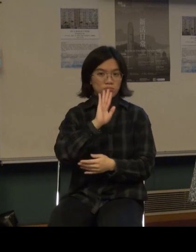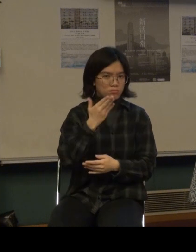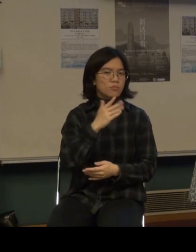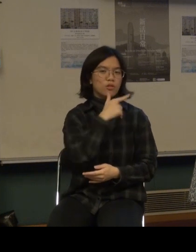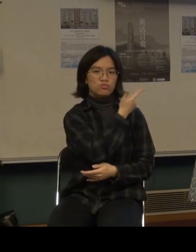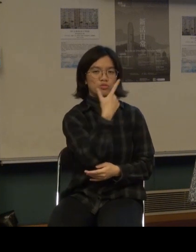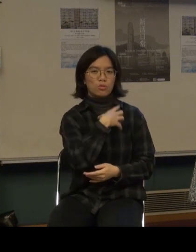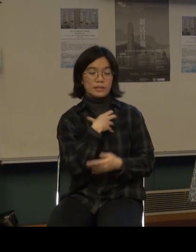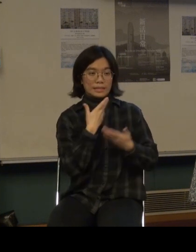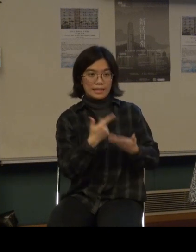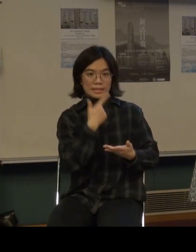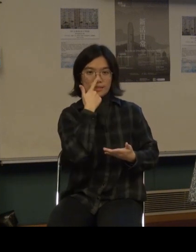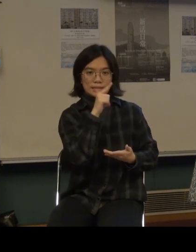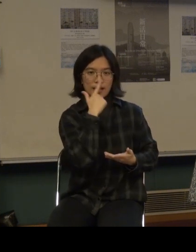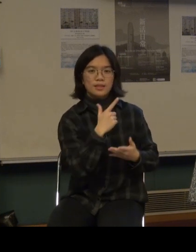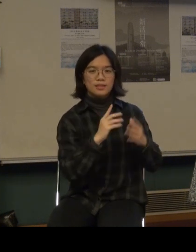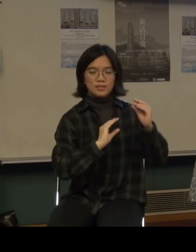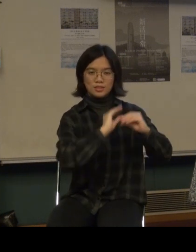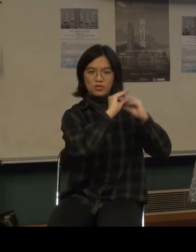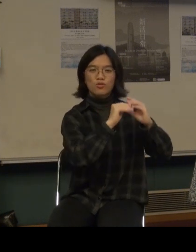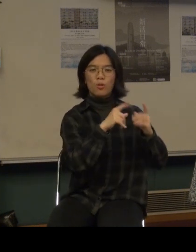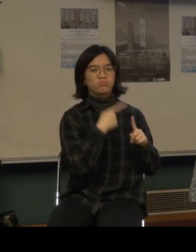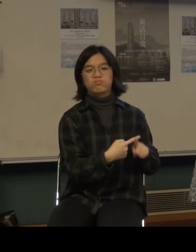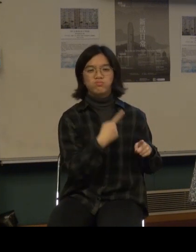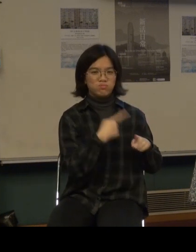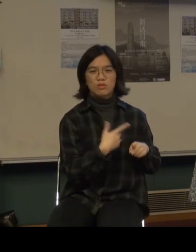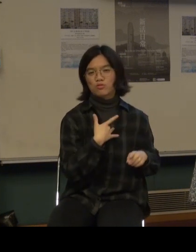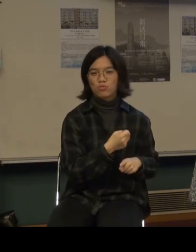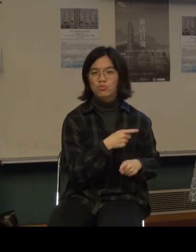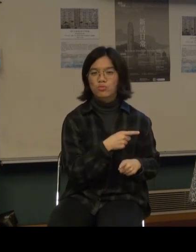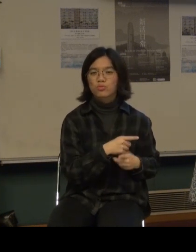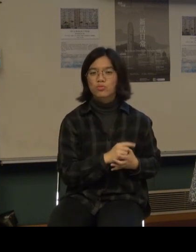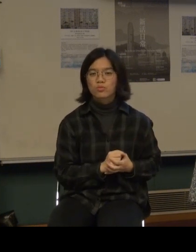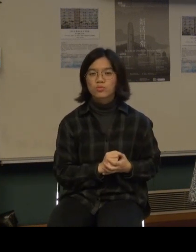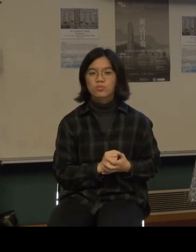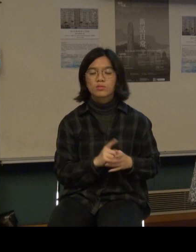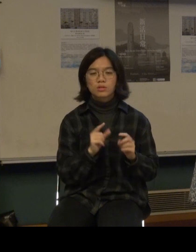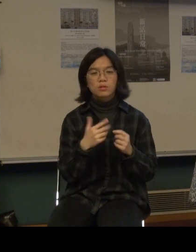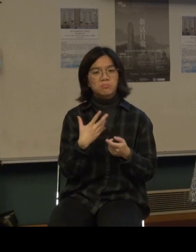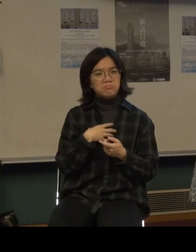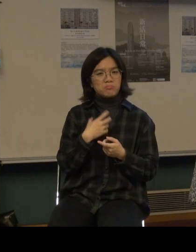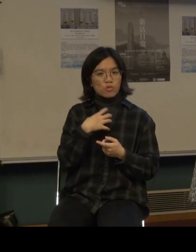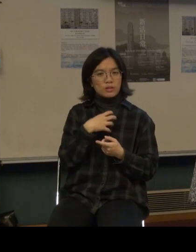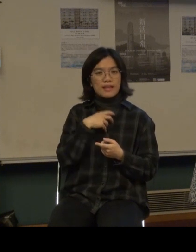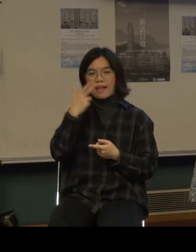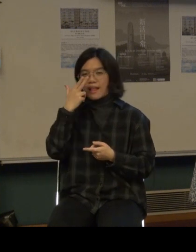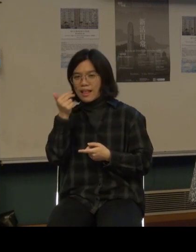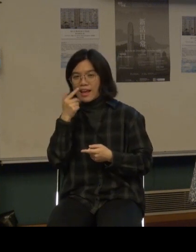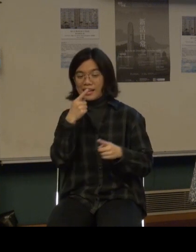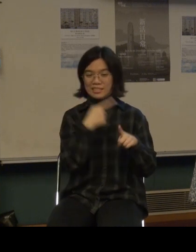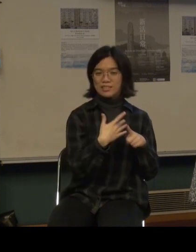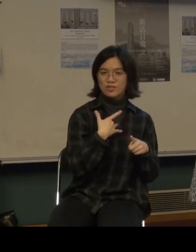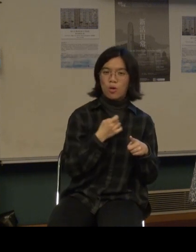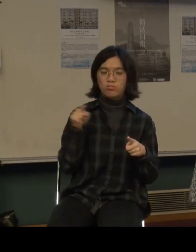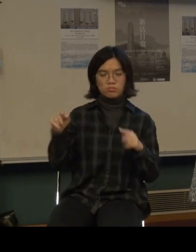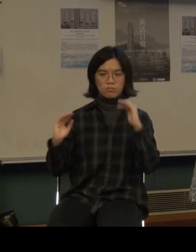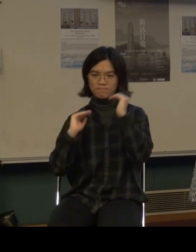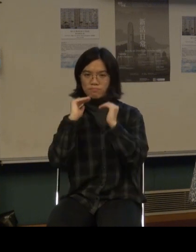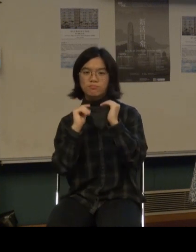築就是實用。他自己就會覺得我們需要在美學和實用性裡面取得一個平